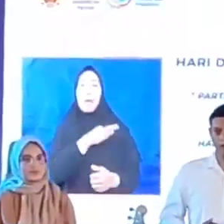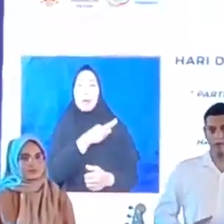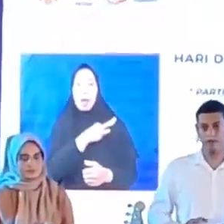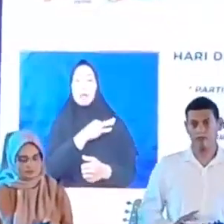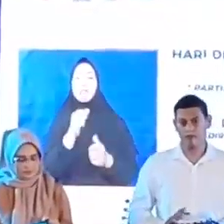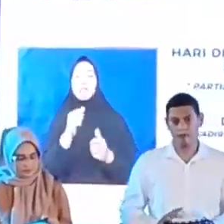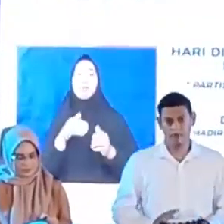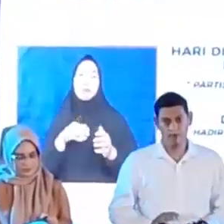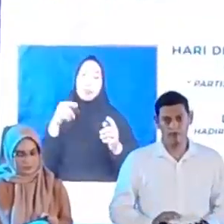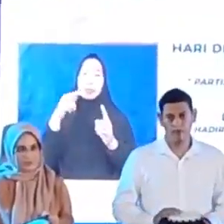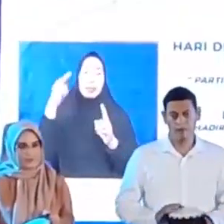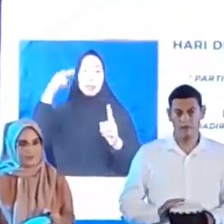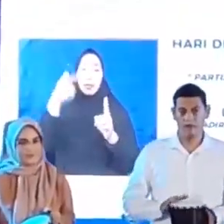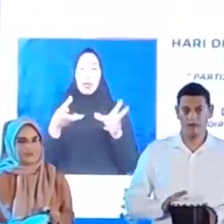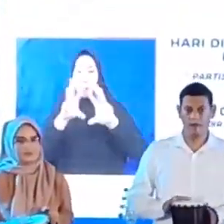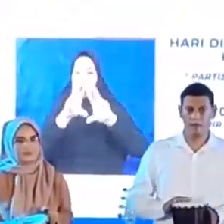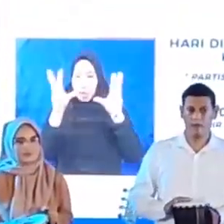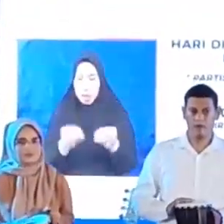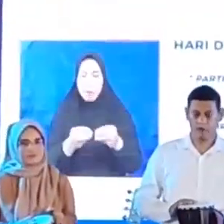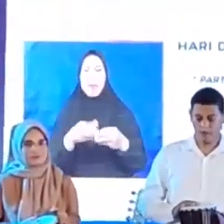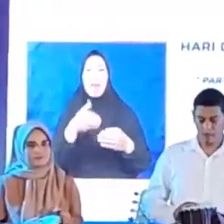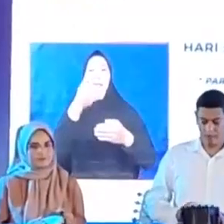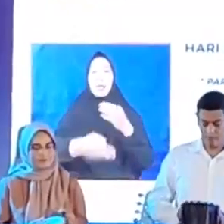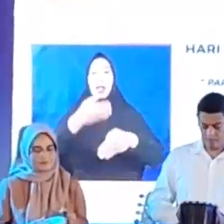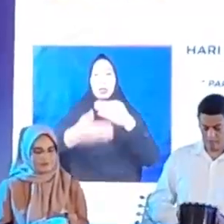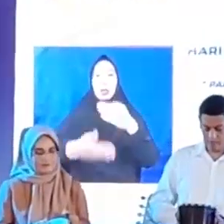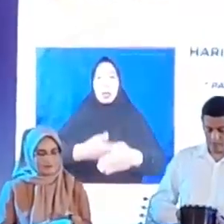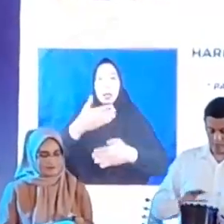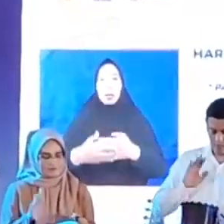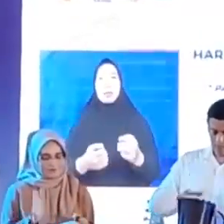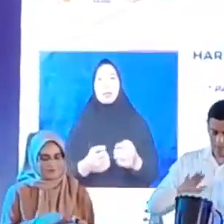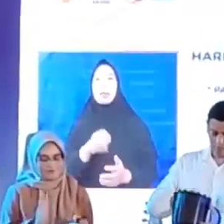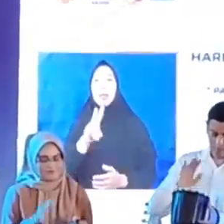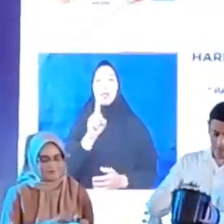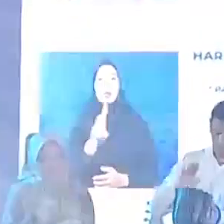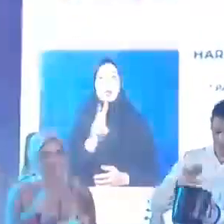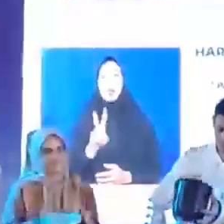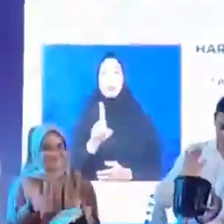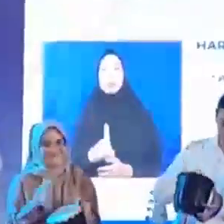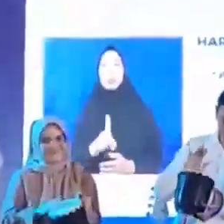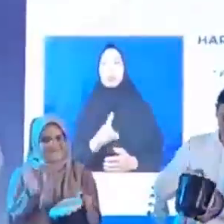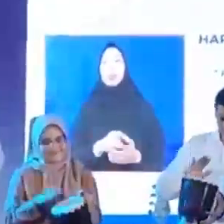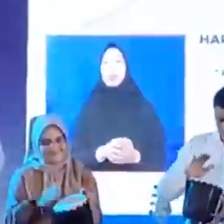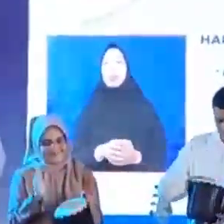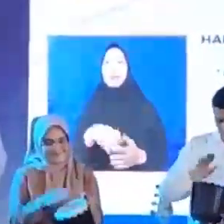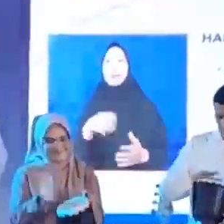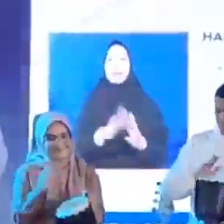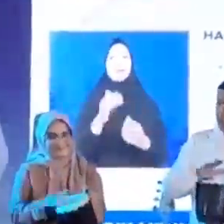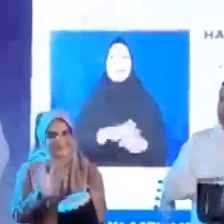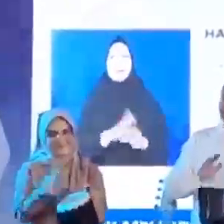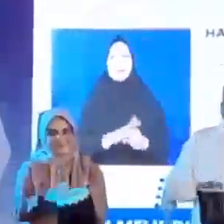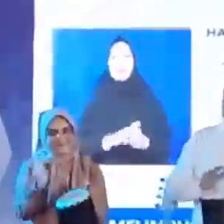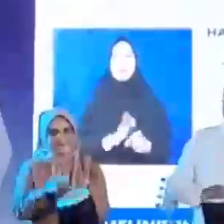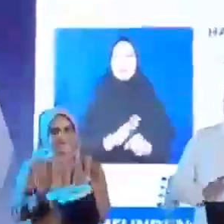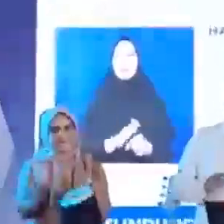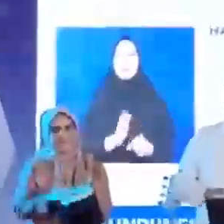Luhur Budi menjelaskan, pemerintah Kota Kediri memiliki kepedulian terhadap disabilitas, yakni dengan memberikan